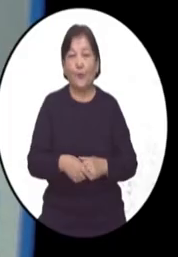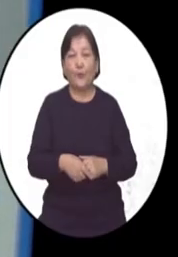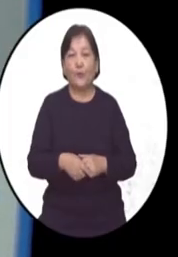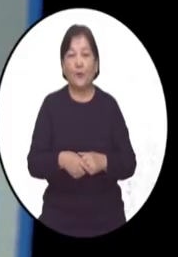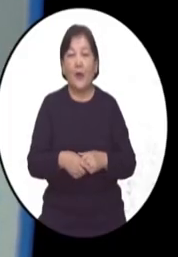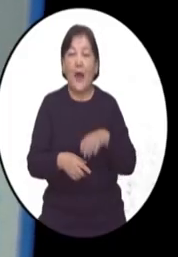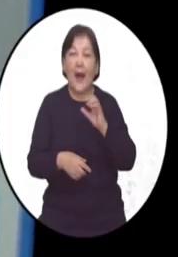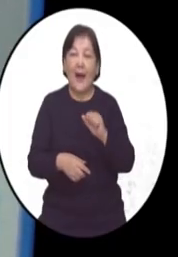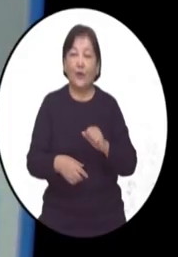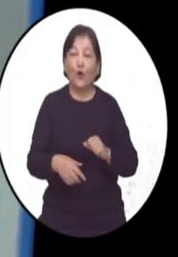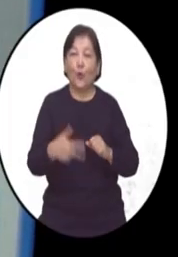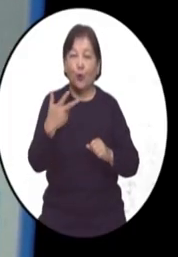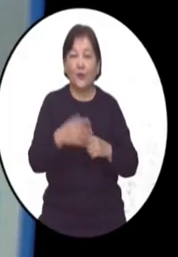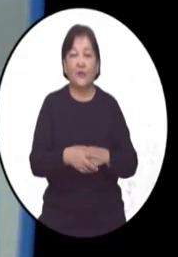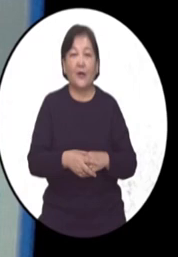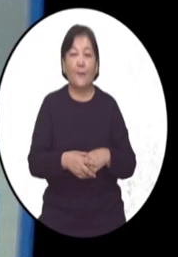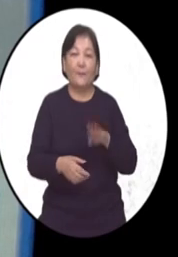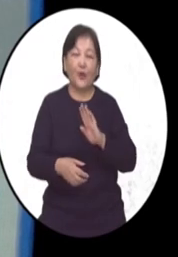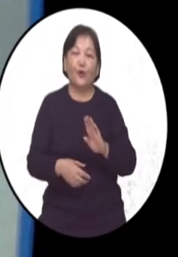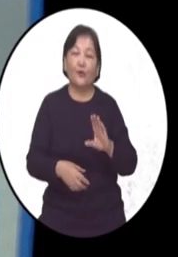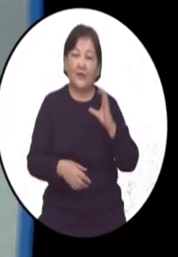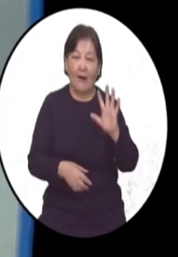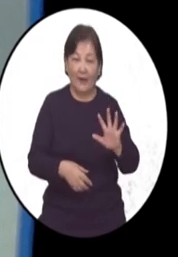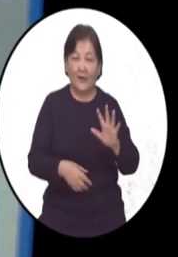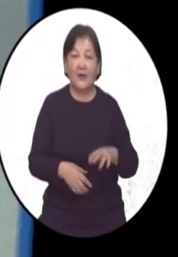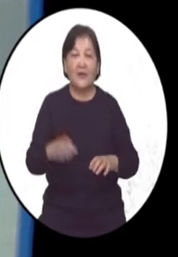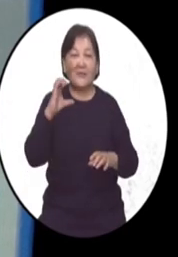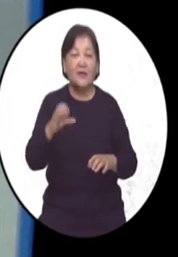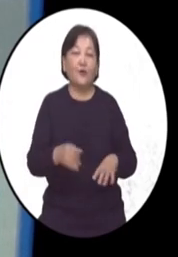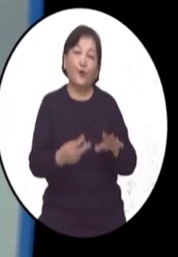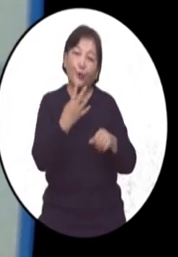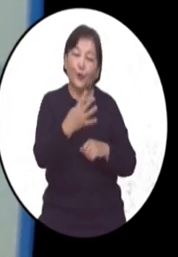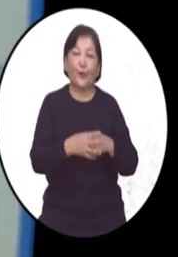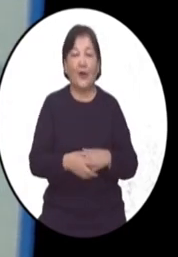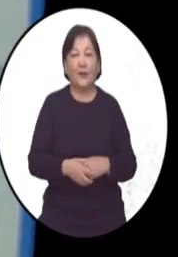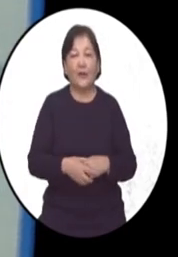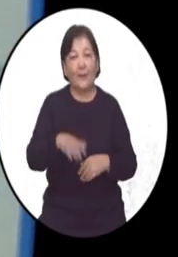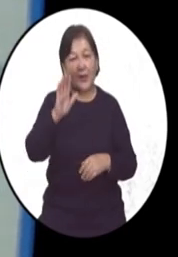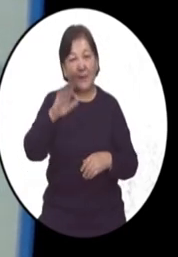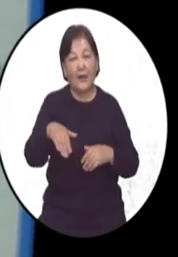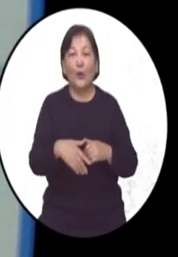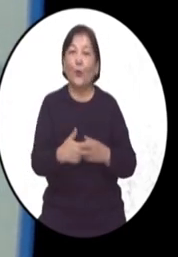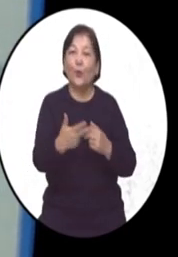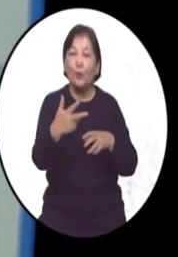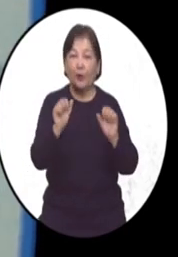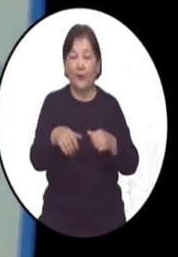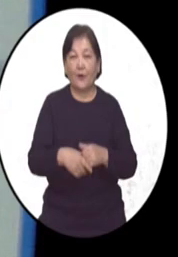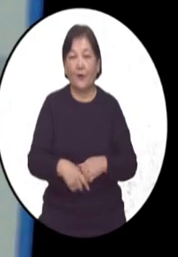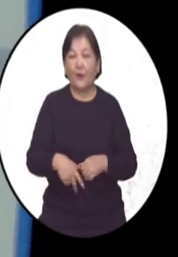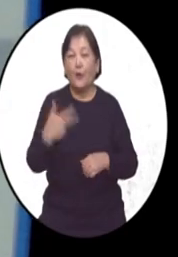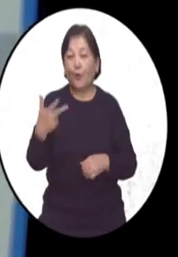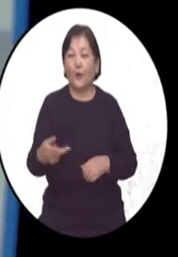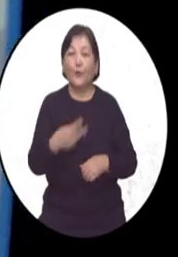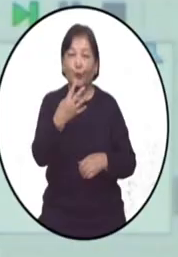Эхний А тоо 3 гэчи, Б тоо 5 гэчи, С тоо 4 гэчи. Тэгэхээр хамгийн бага нь бол 3. 3 5 4.